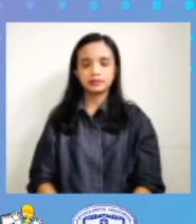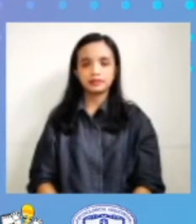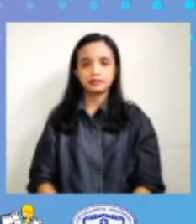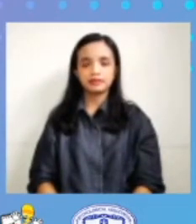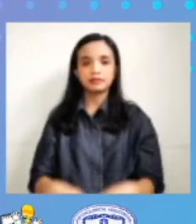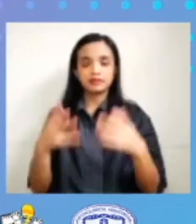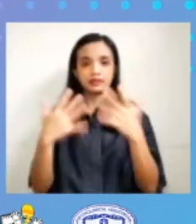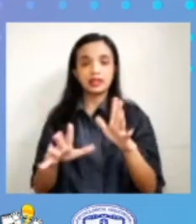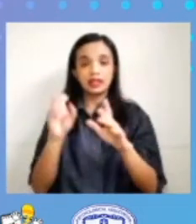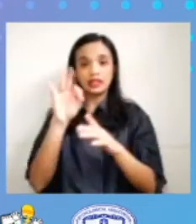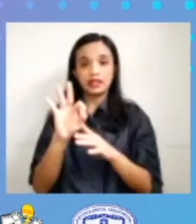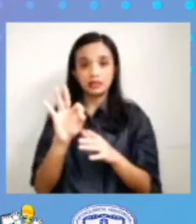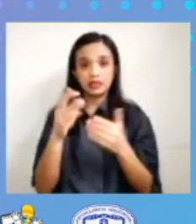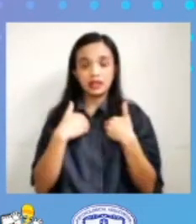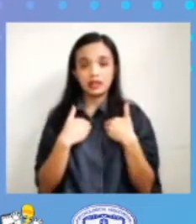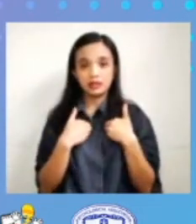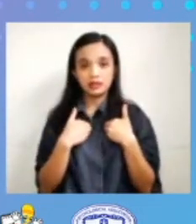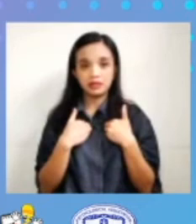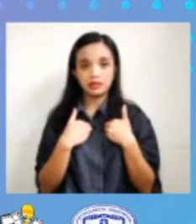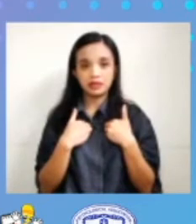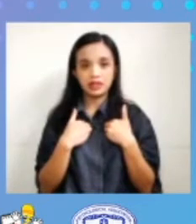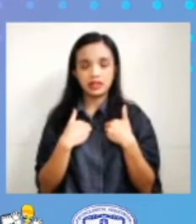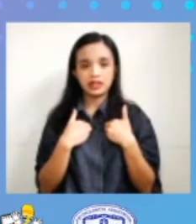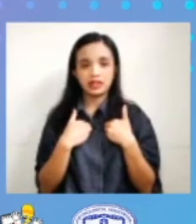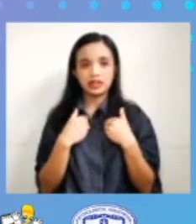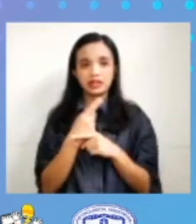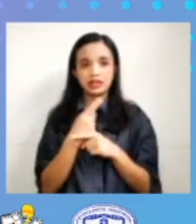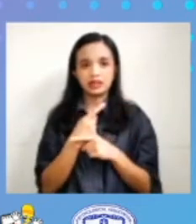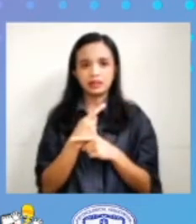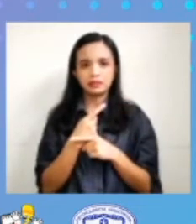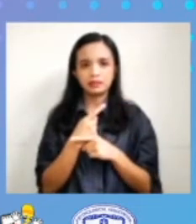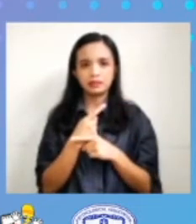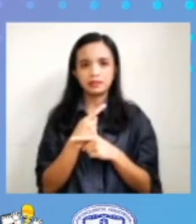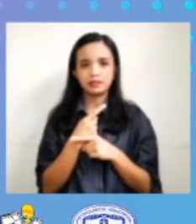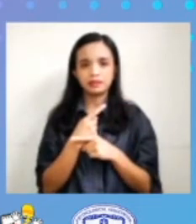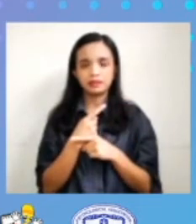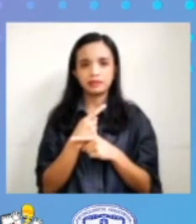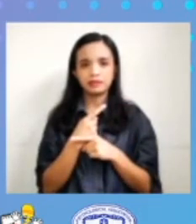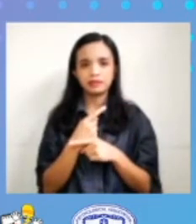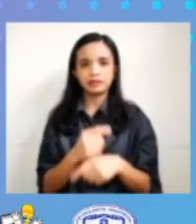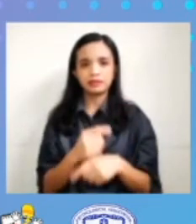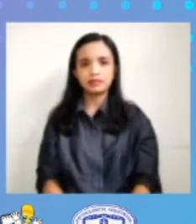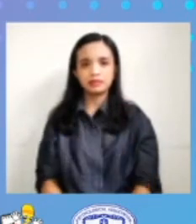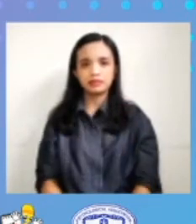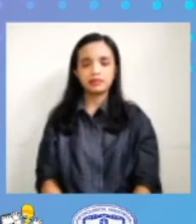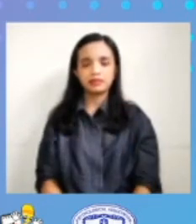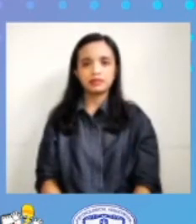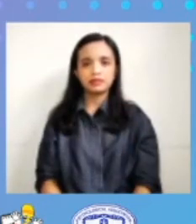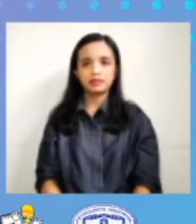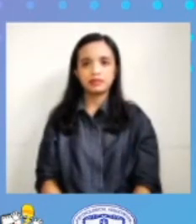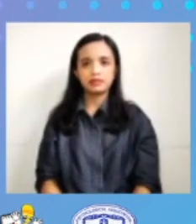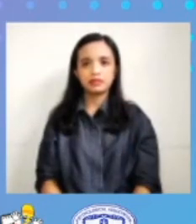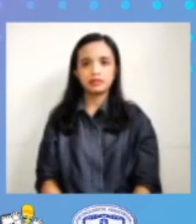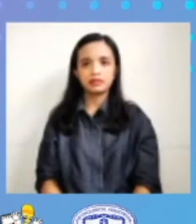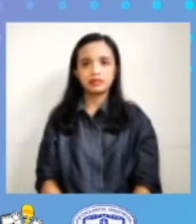You mentioned po breathing and sitting down talaga. These are things that we take for granted. Pero ginagawa natin to for extended